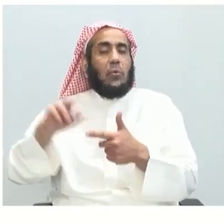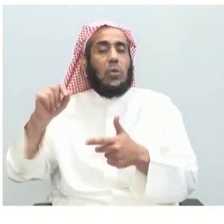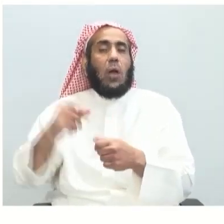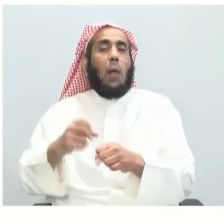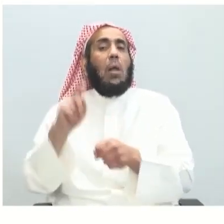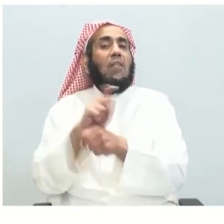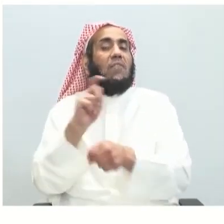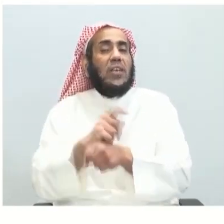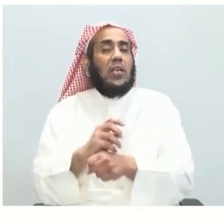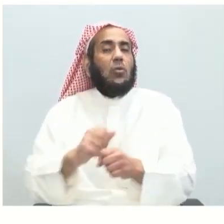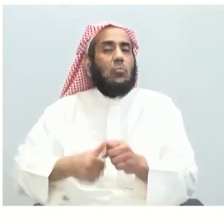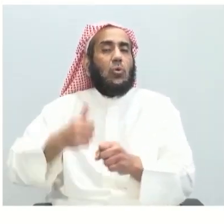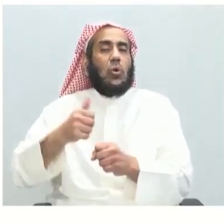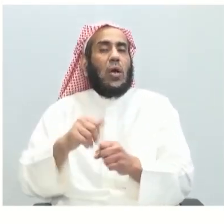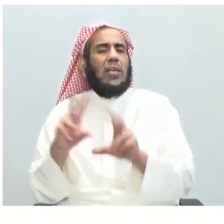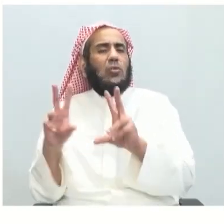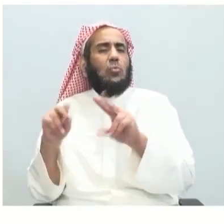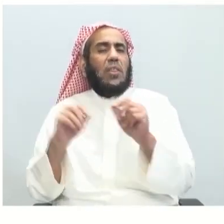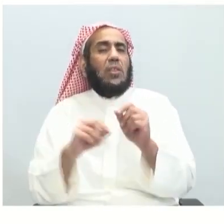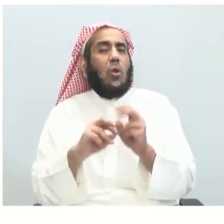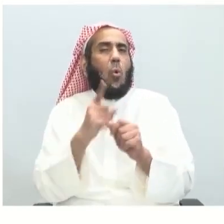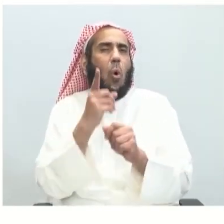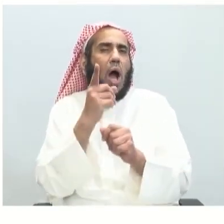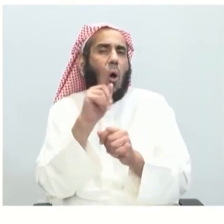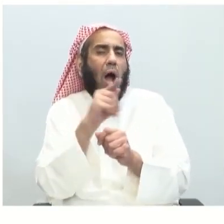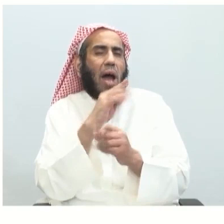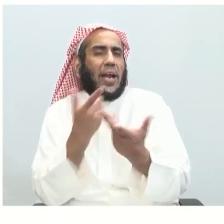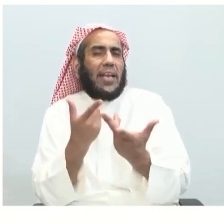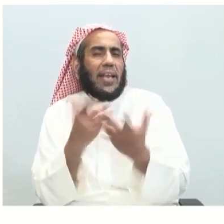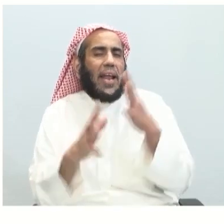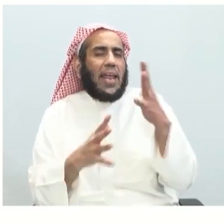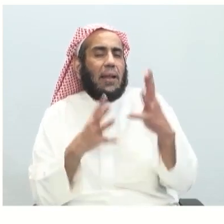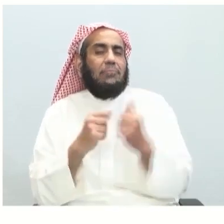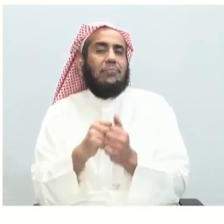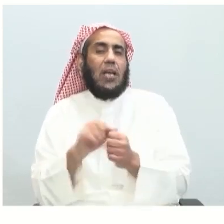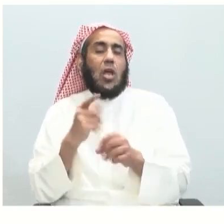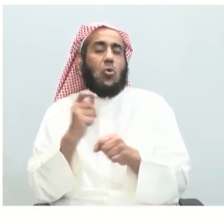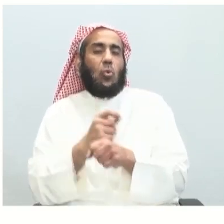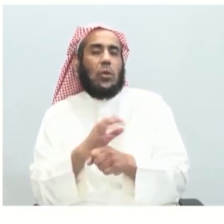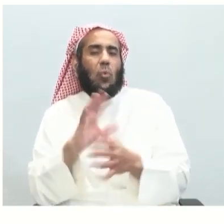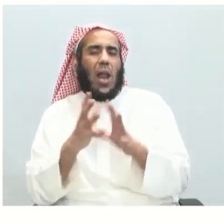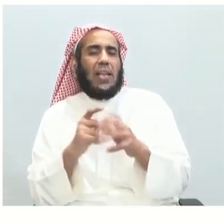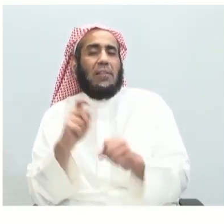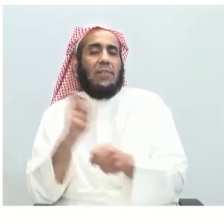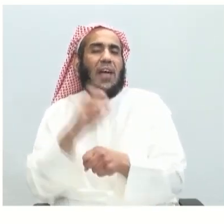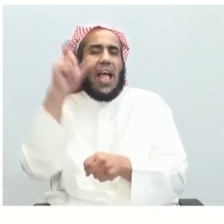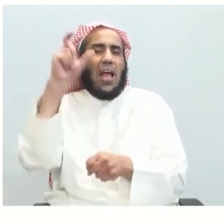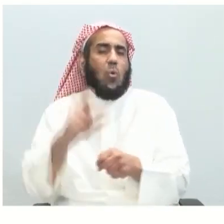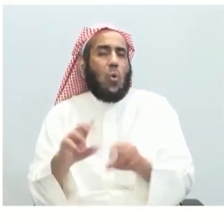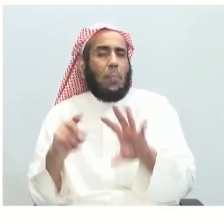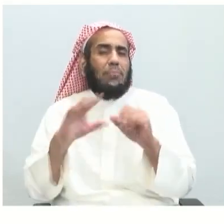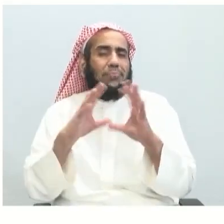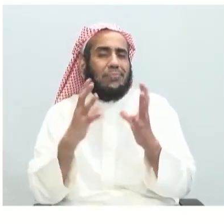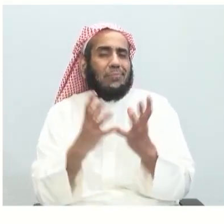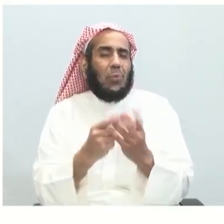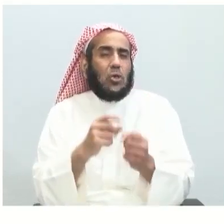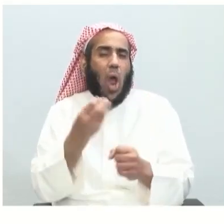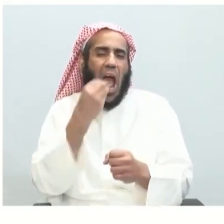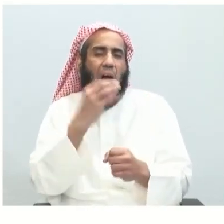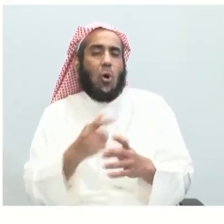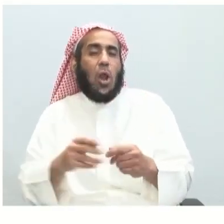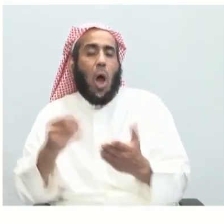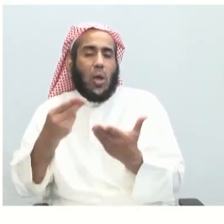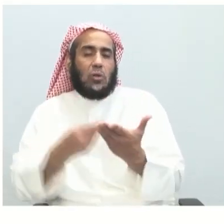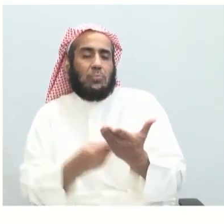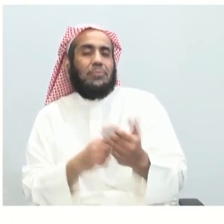والفعل يمكنك ان تمثله حركيا ان تمثله حركيا حيث تقلد فاعله كما تمثل حالات من يجري او ياكل او